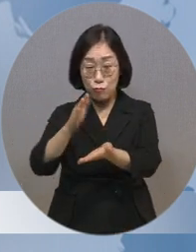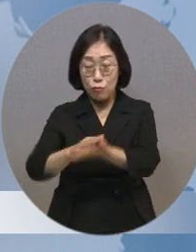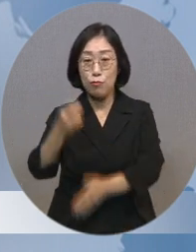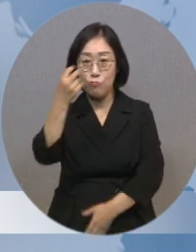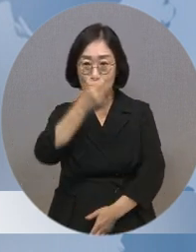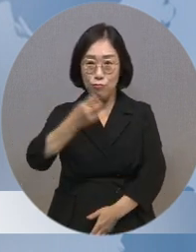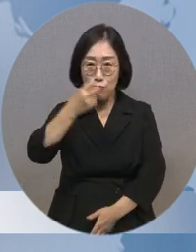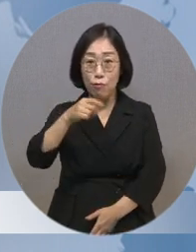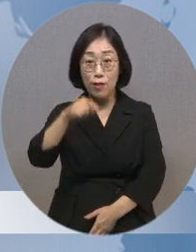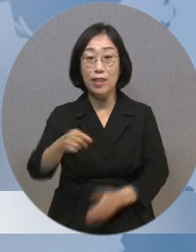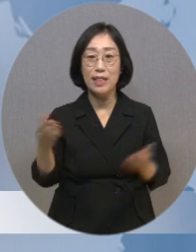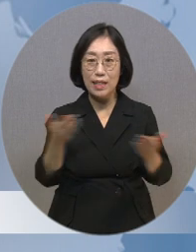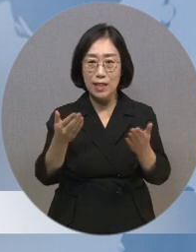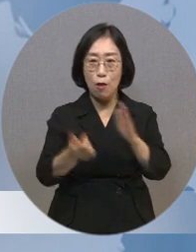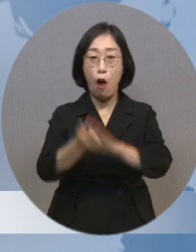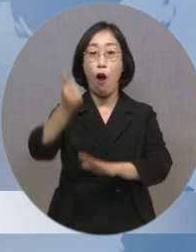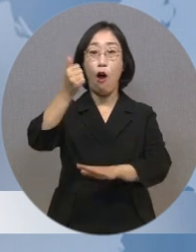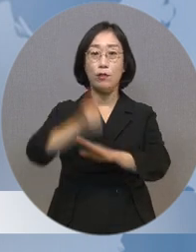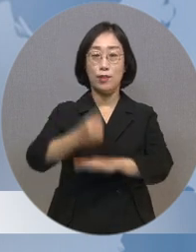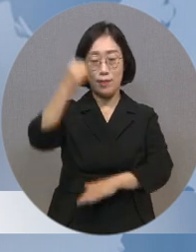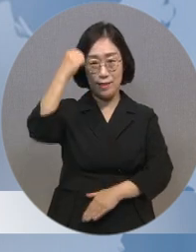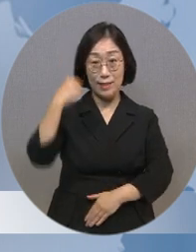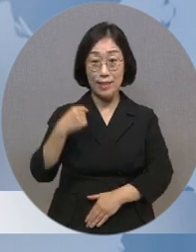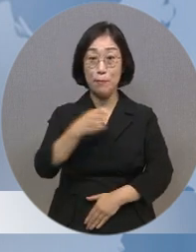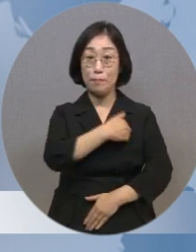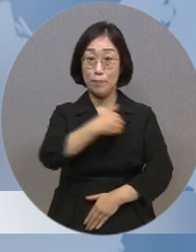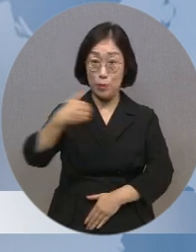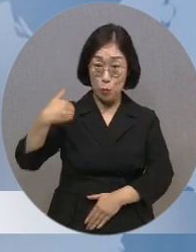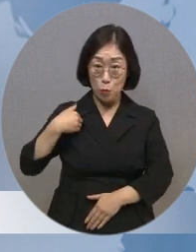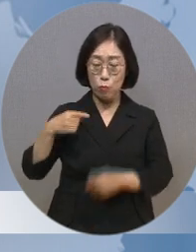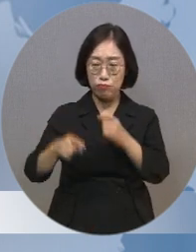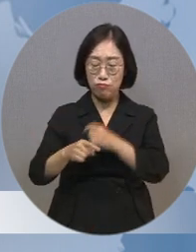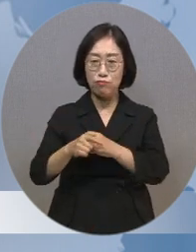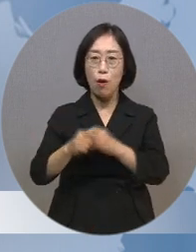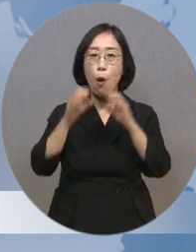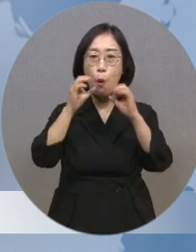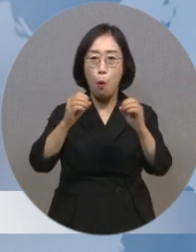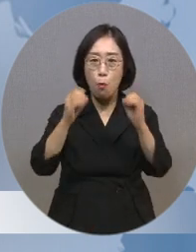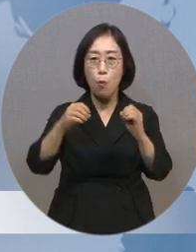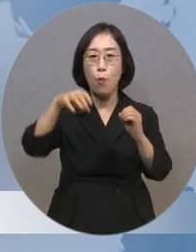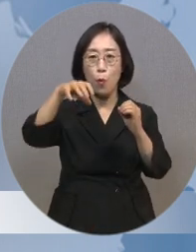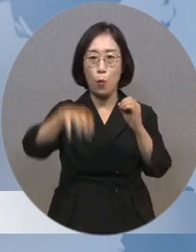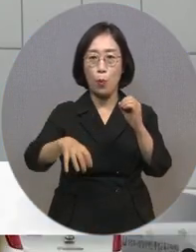성취감을 느끼고 직무 홍보를 위한 뜻깊은 자리였는데요. 정은선 기자입니다.